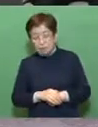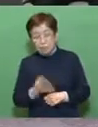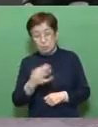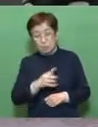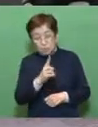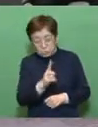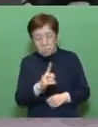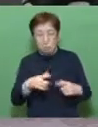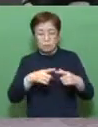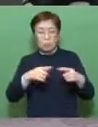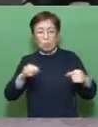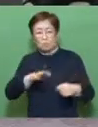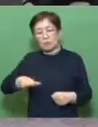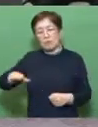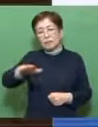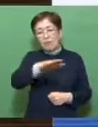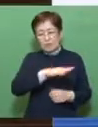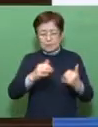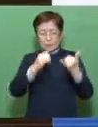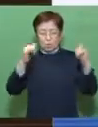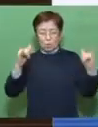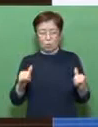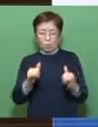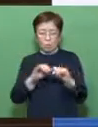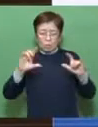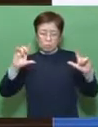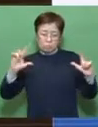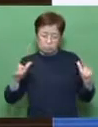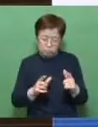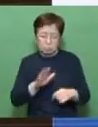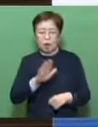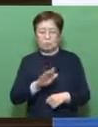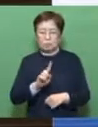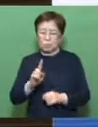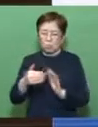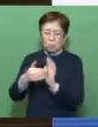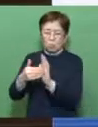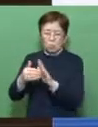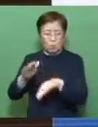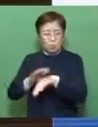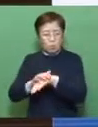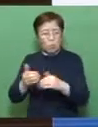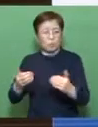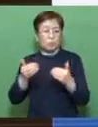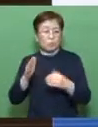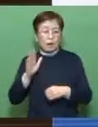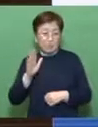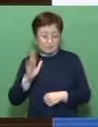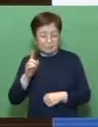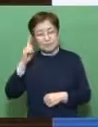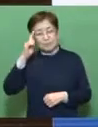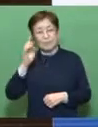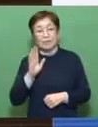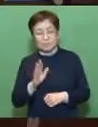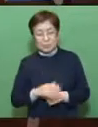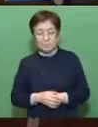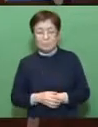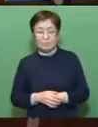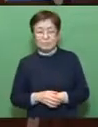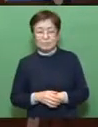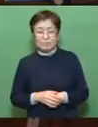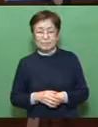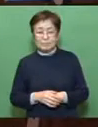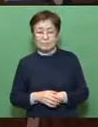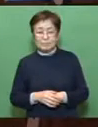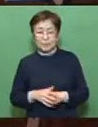が人口減少なんですねだからその対策をやっていく必要があるというんいうことなんですねうんで国